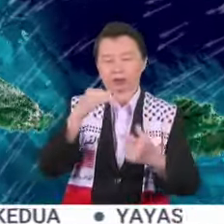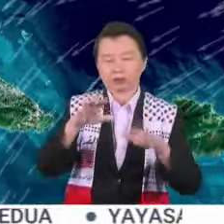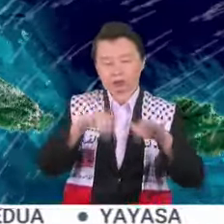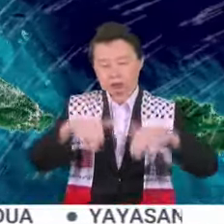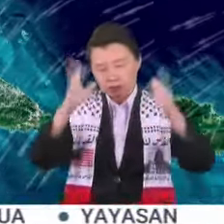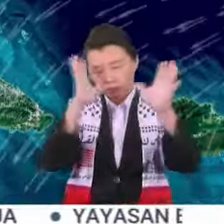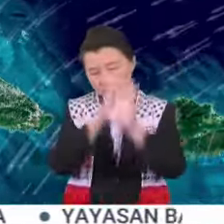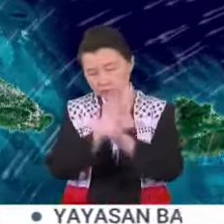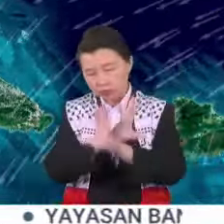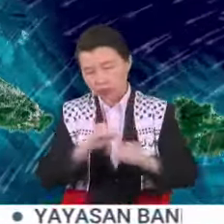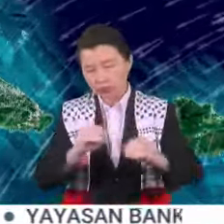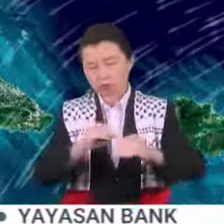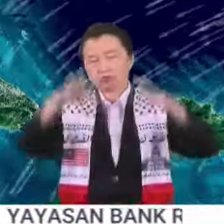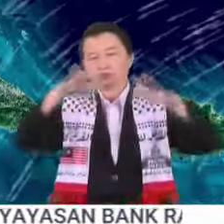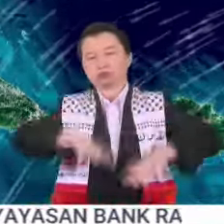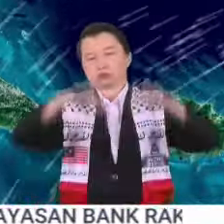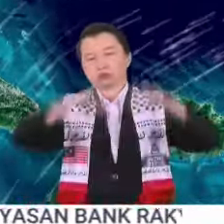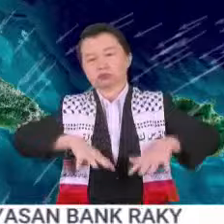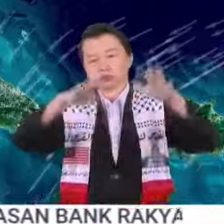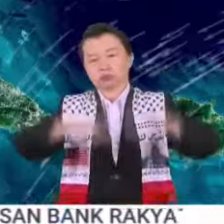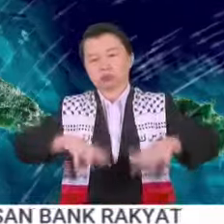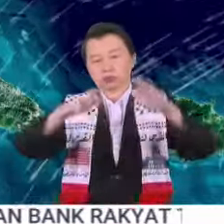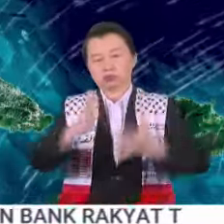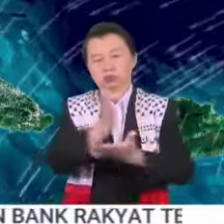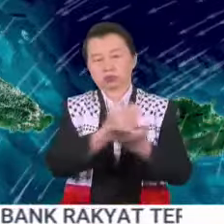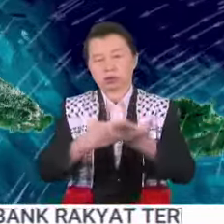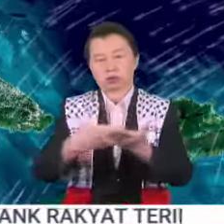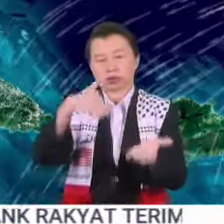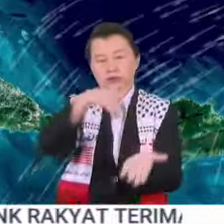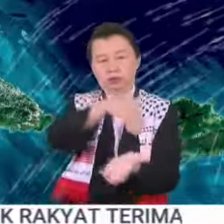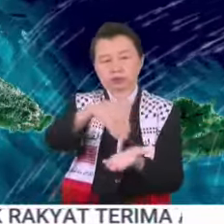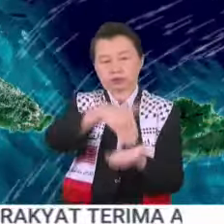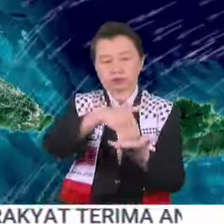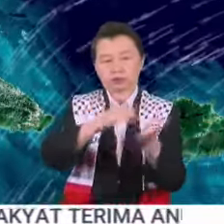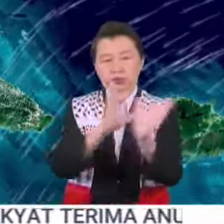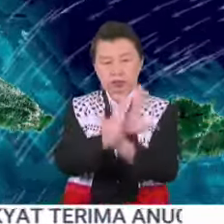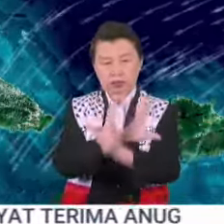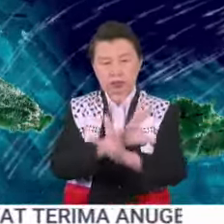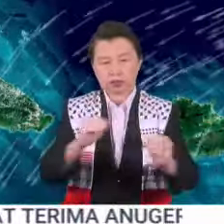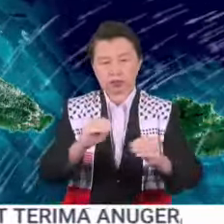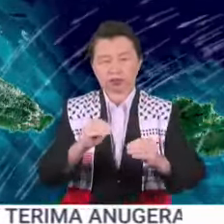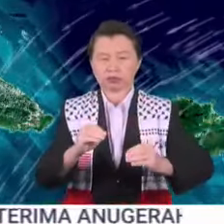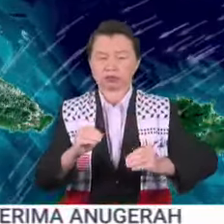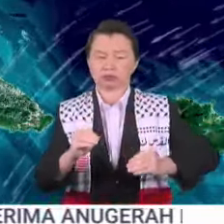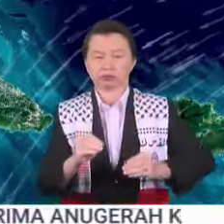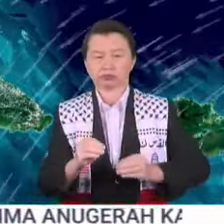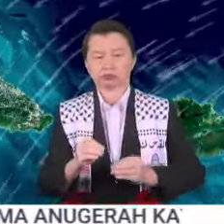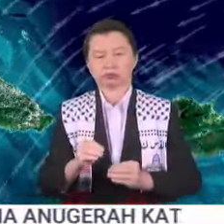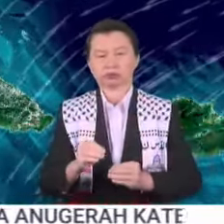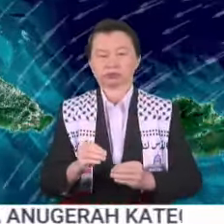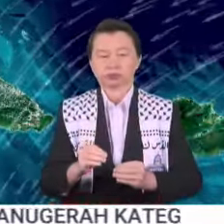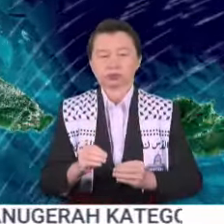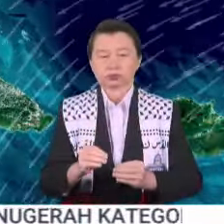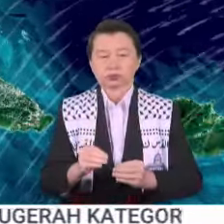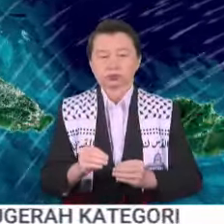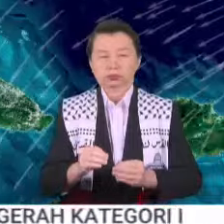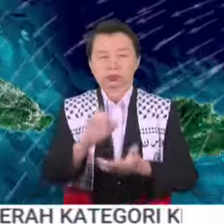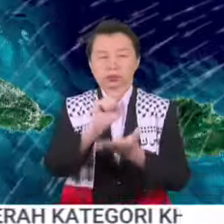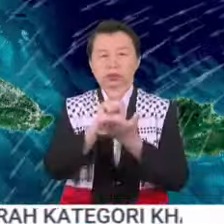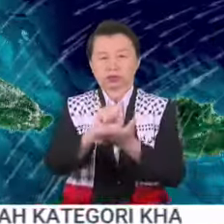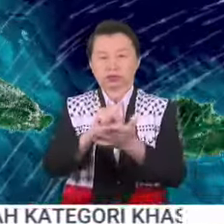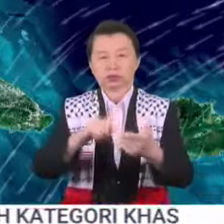lagi dalam keadaan lembap yang melibatkan di bahagian tengah di negeri Sarawak ini, melibatkan bahagian